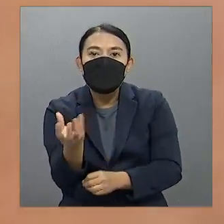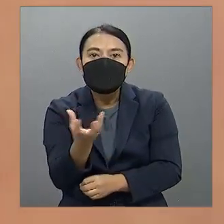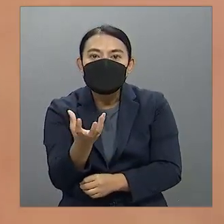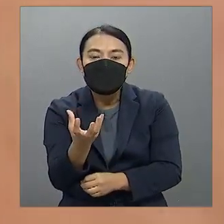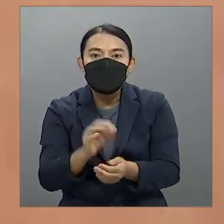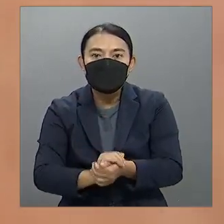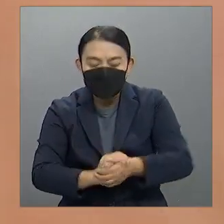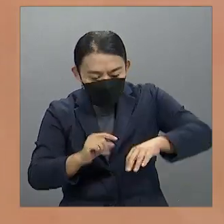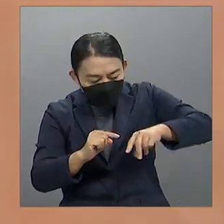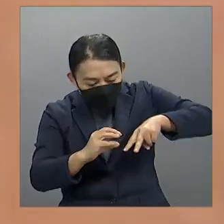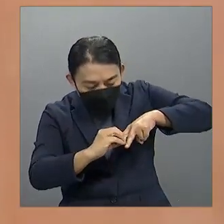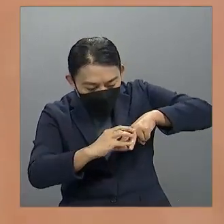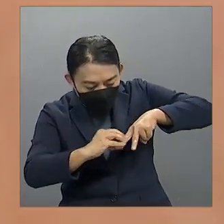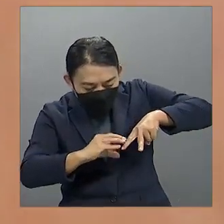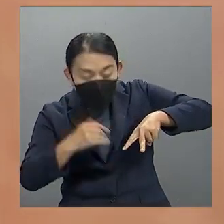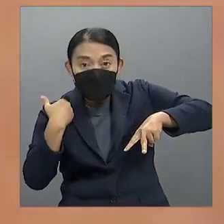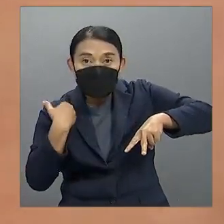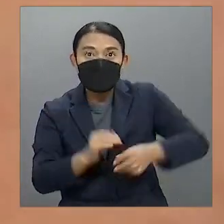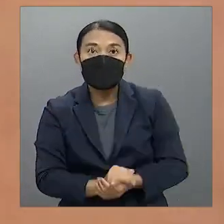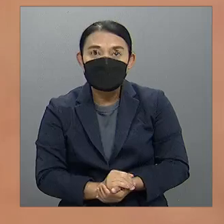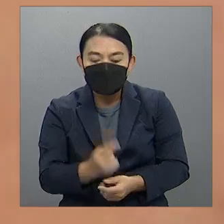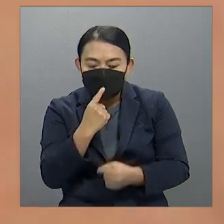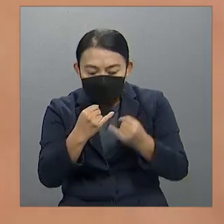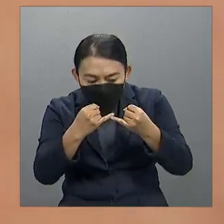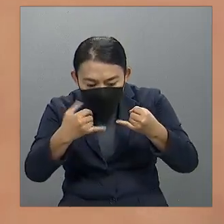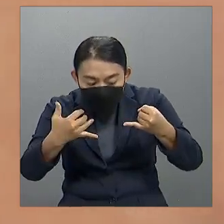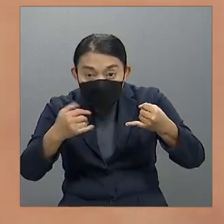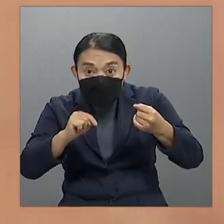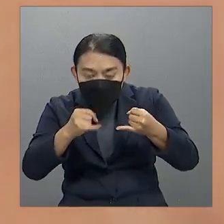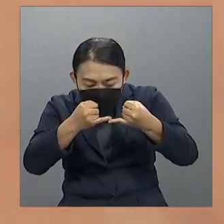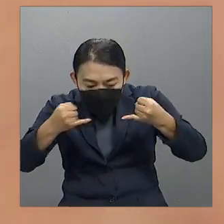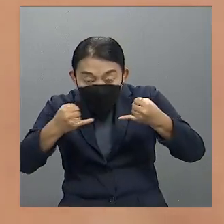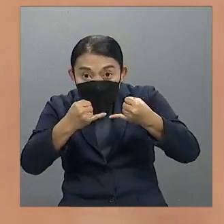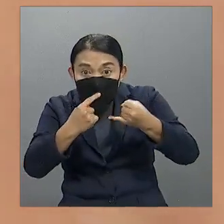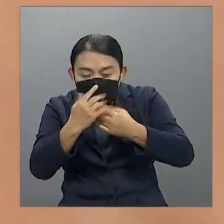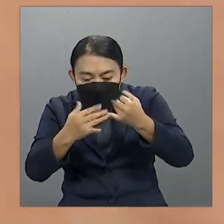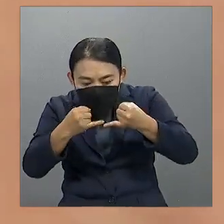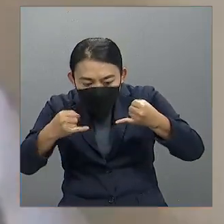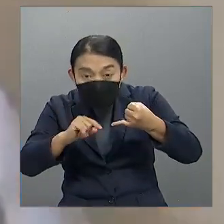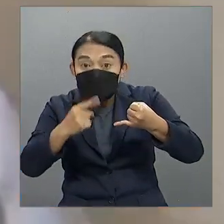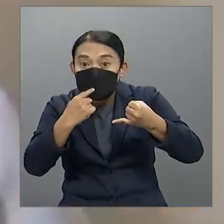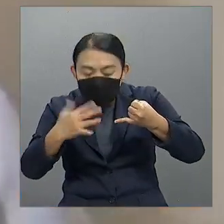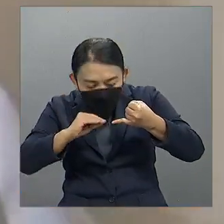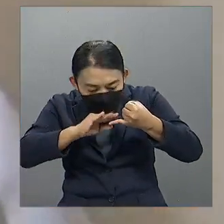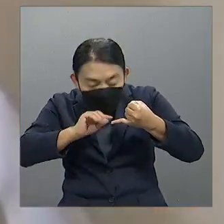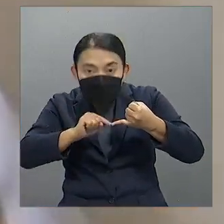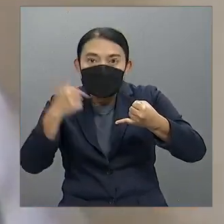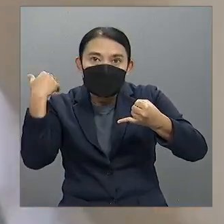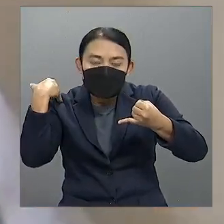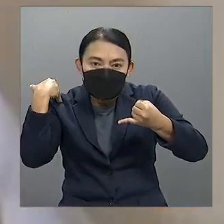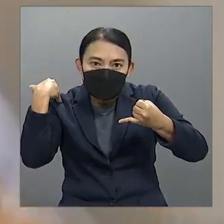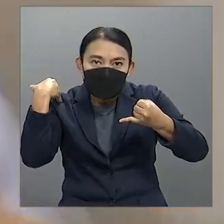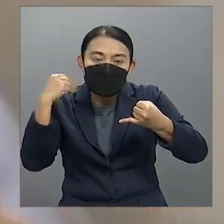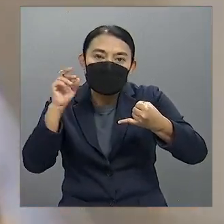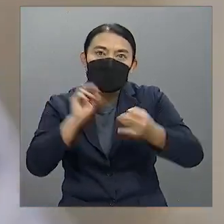อีกทั้งเส้นเลือดที่อยู่ใกล้กับบริเวณผิวหนังเนี่ยอาจจะทำให้มีเลือดออกได้หากเกิดการกระทบกระแทกที่แผลนะคะนอกจากนี้นะคะจะเห็